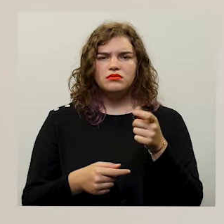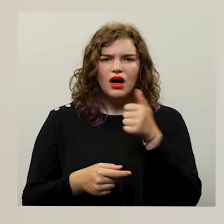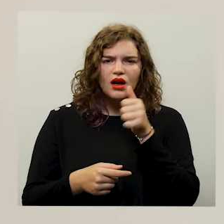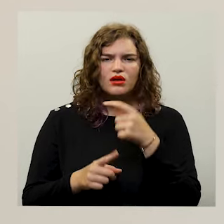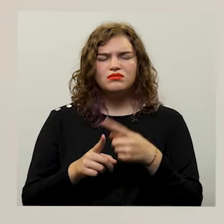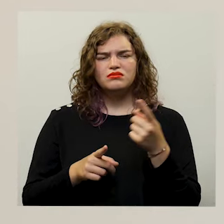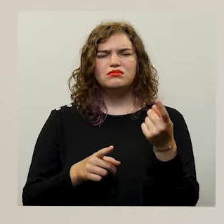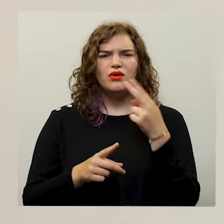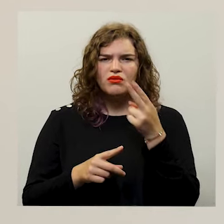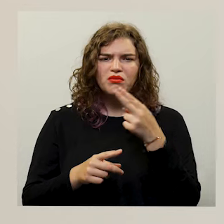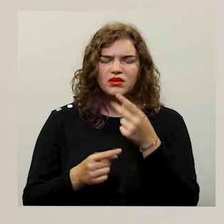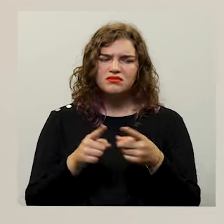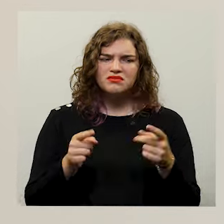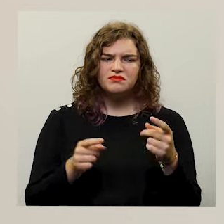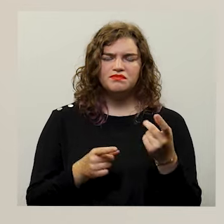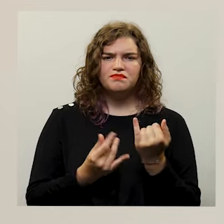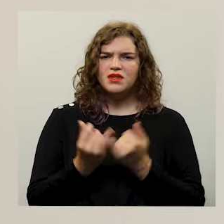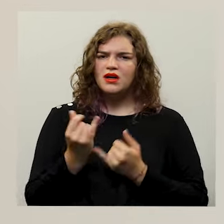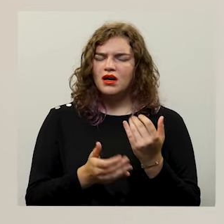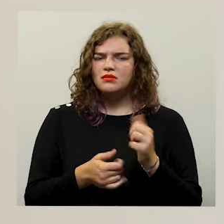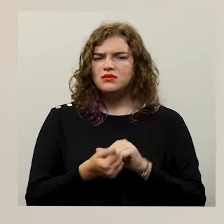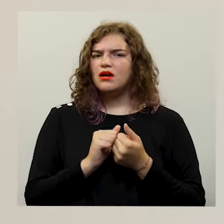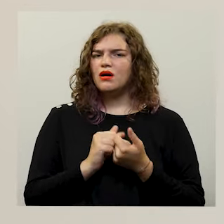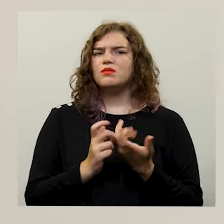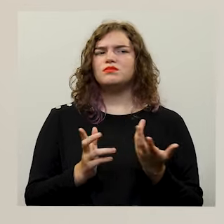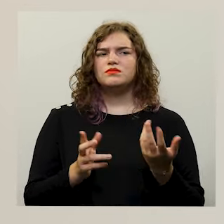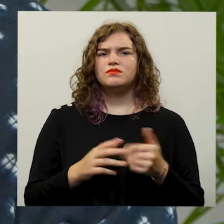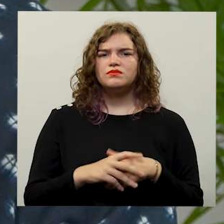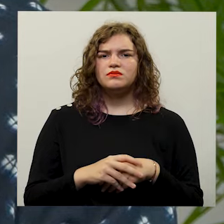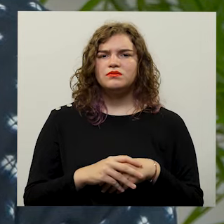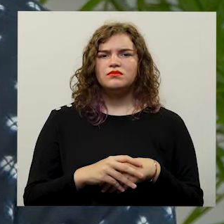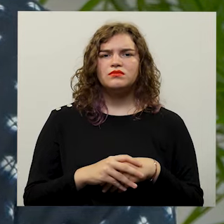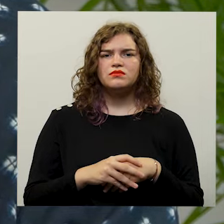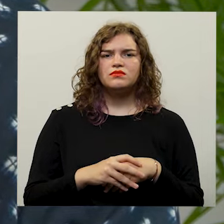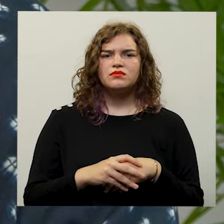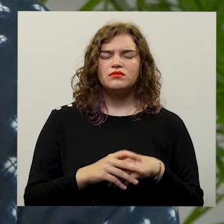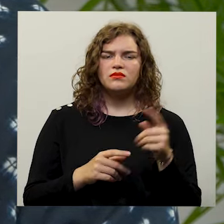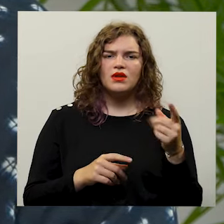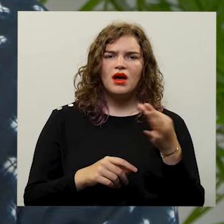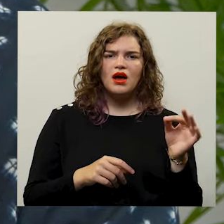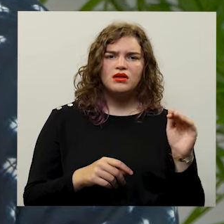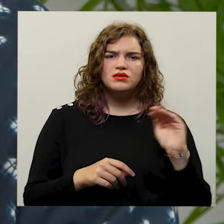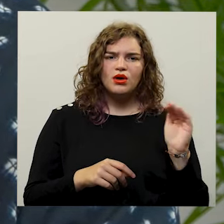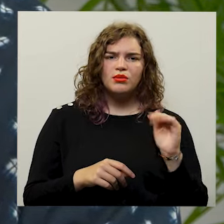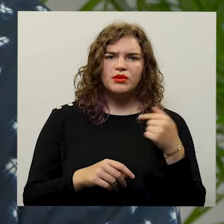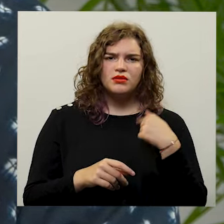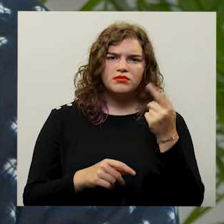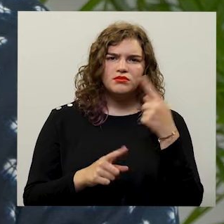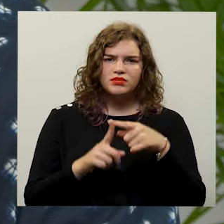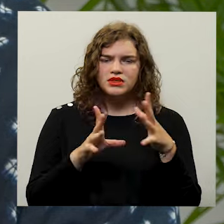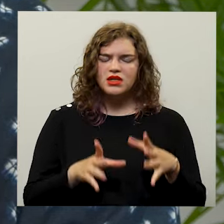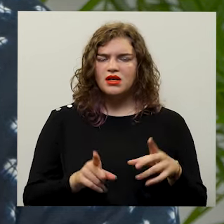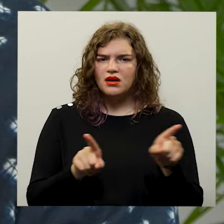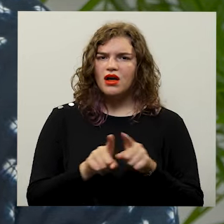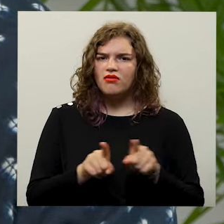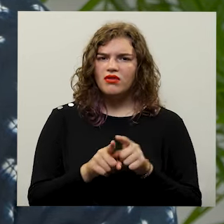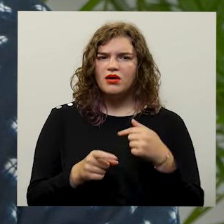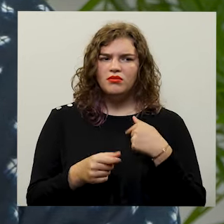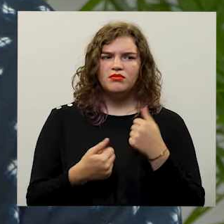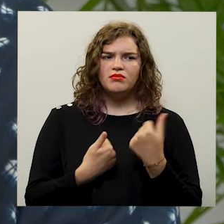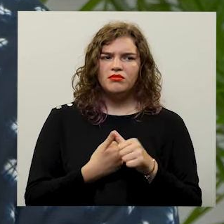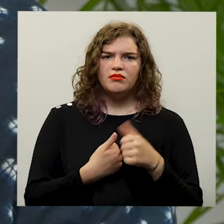și cât... Mai luau și alți copii din biserică? Da. Din păcate. Știam. Din păcate, da. Am